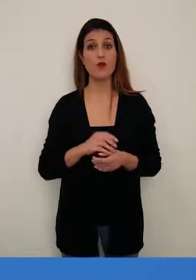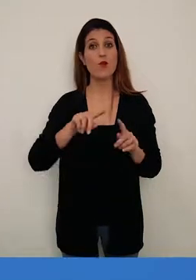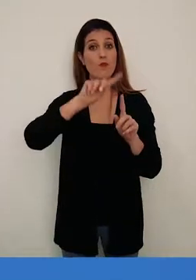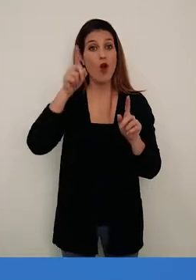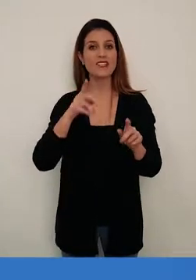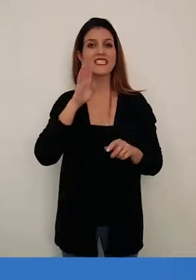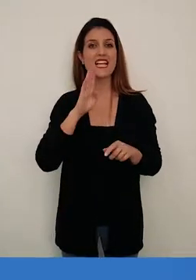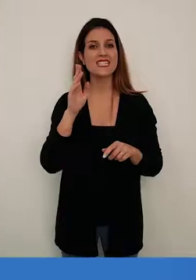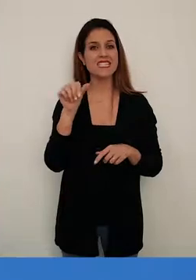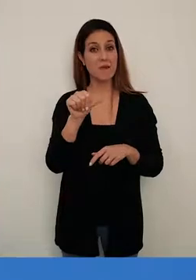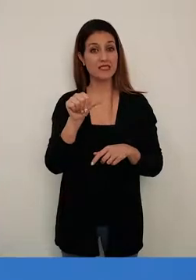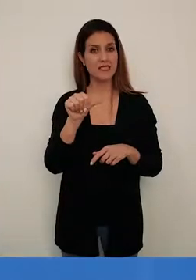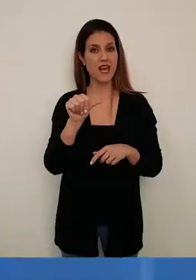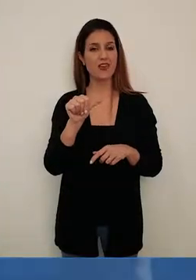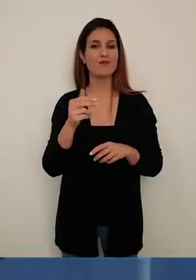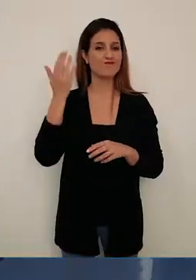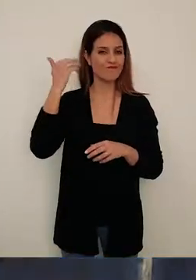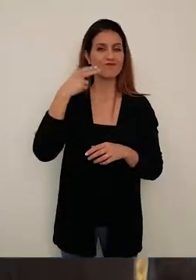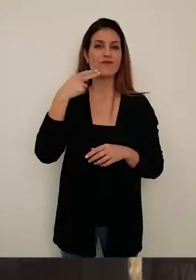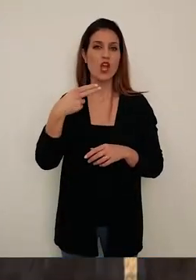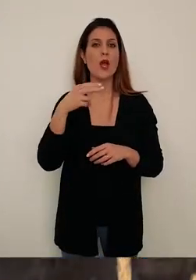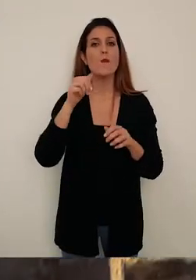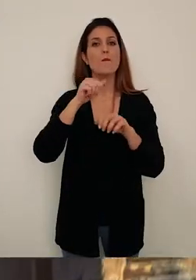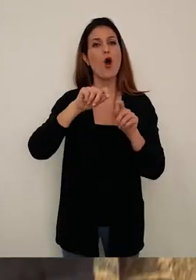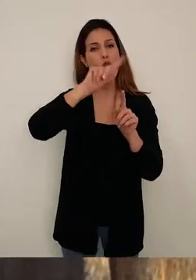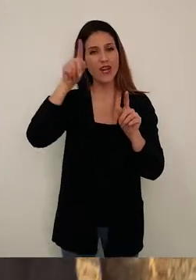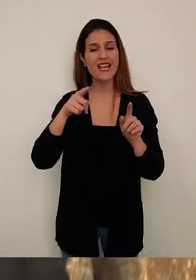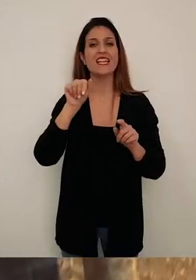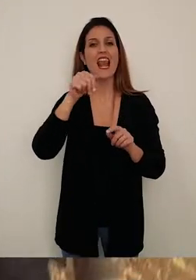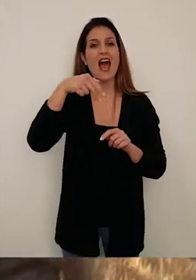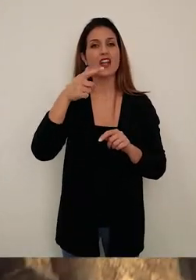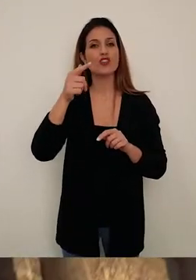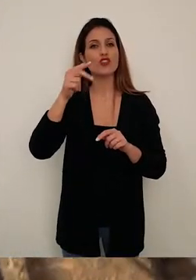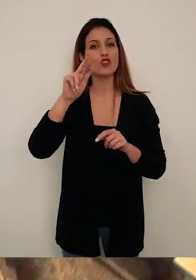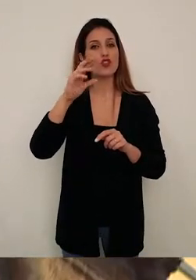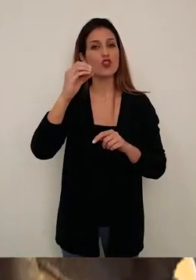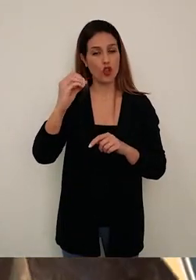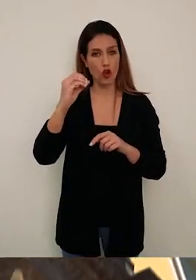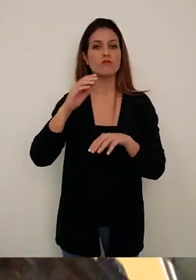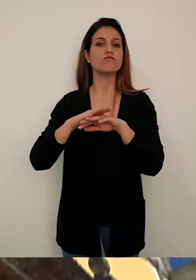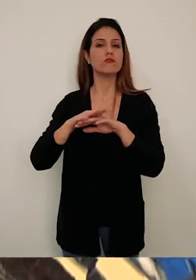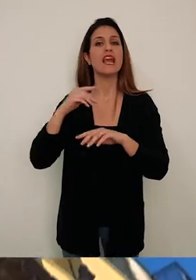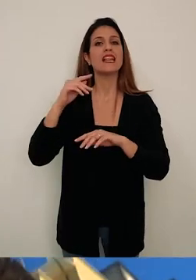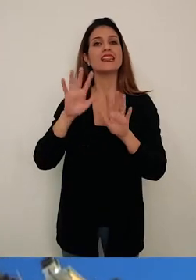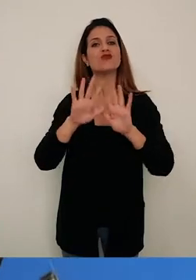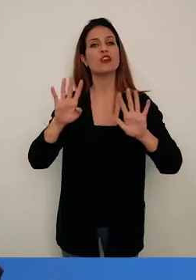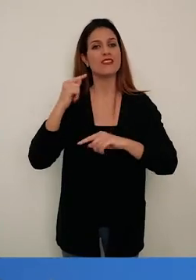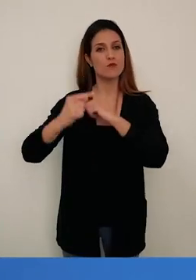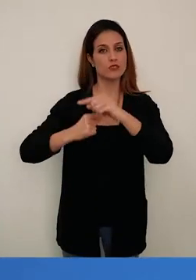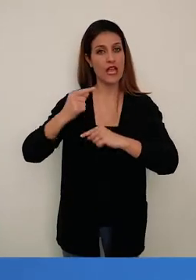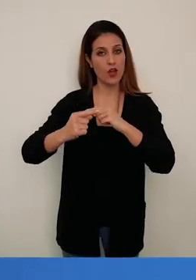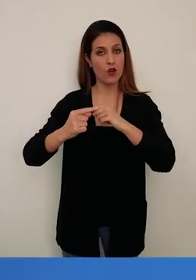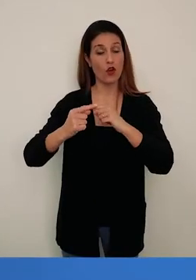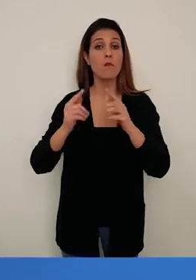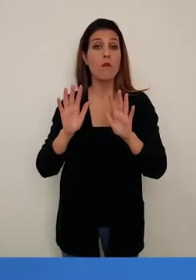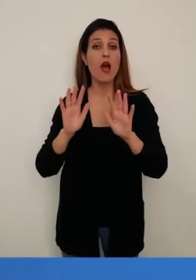Porta San Sebastiano, un tempo detta anche Porta dell'Antro, risale al XIX secolo, ma fu riedificata